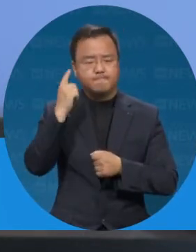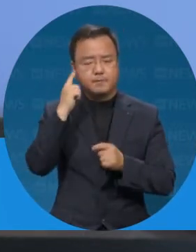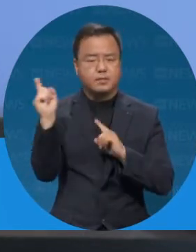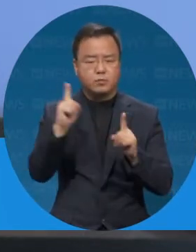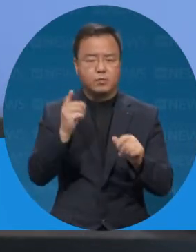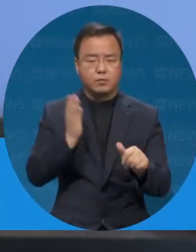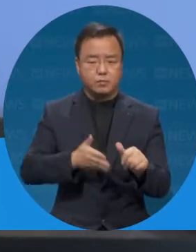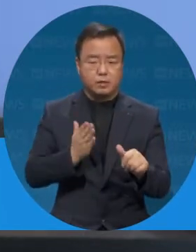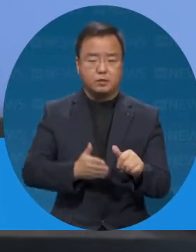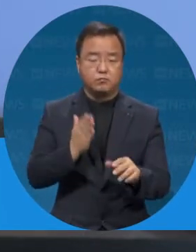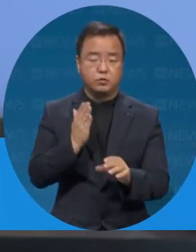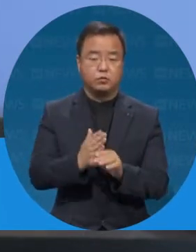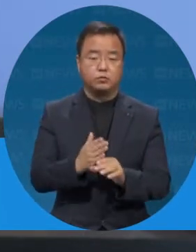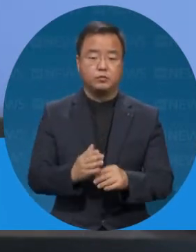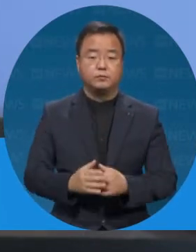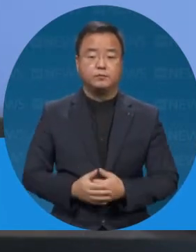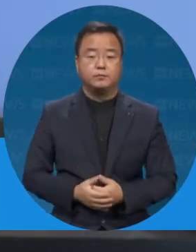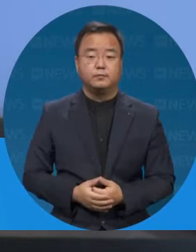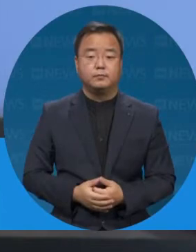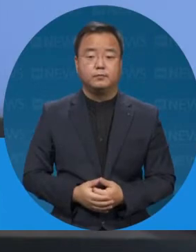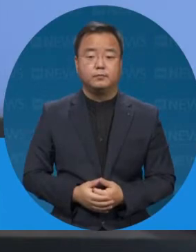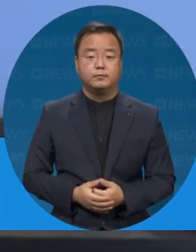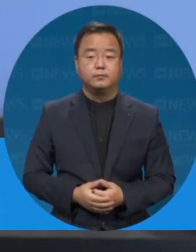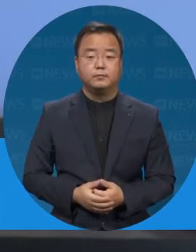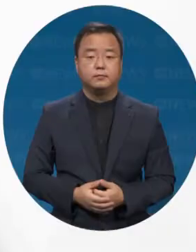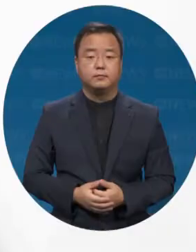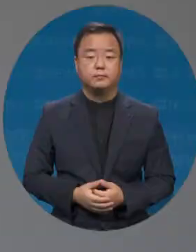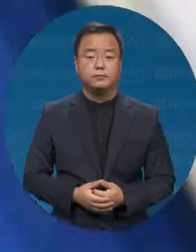있는데요. 이 뉴스지에서 함께 만나보시죠.